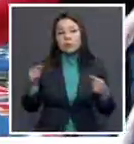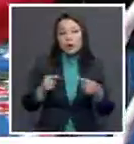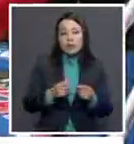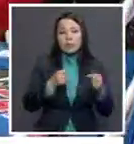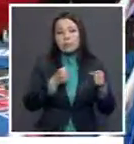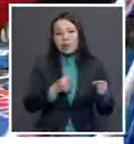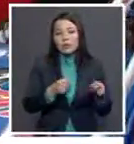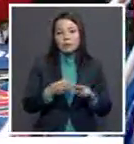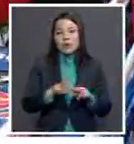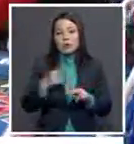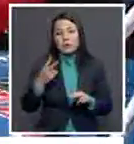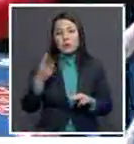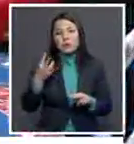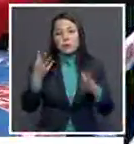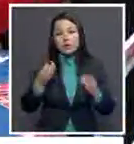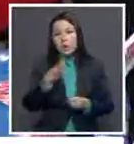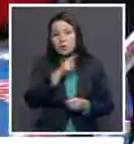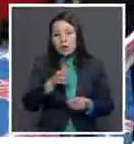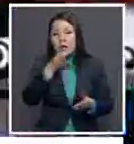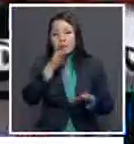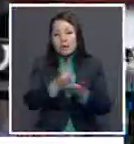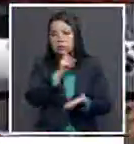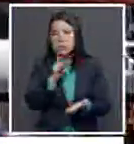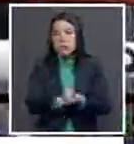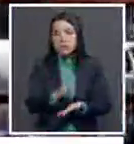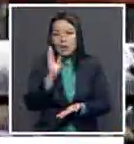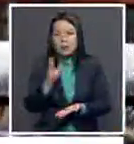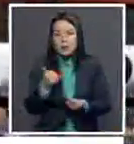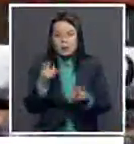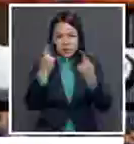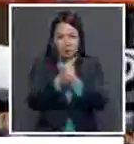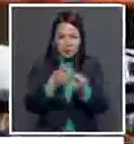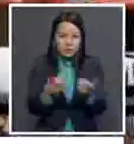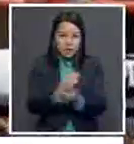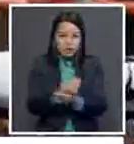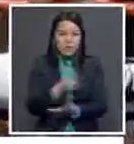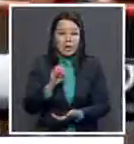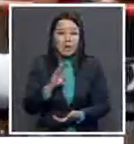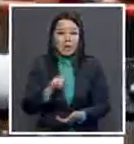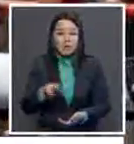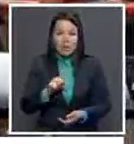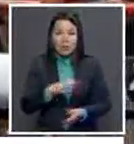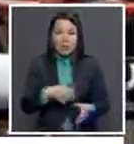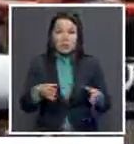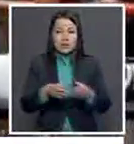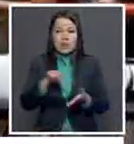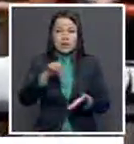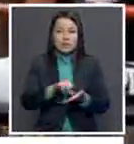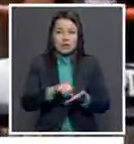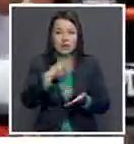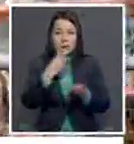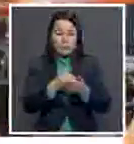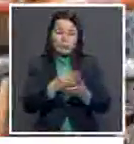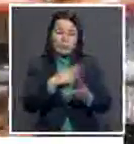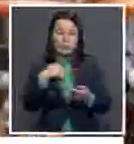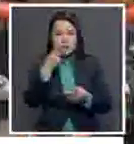қолғап түйістіретіні 2-3 күннің ішінде белгілі болады дейді ресми өкілдері. Ал Невада штатының атлетикалық комиссиясы өз сайтында бұл